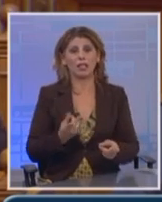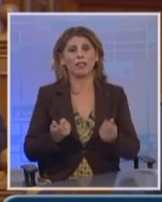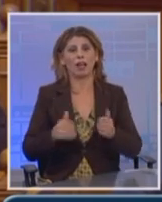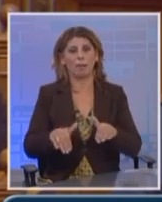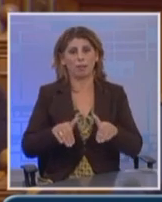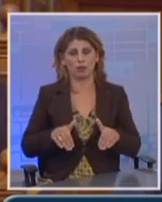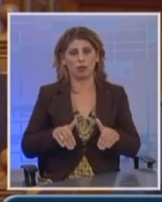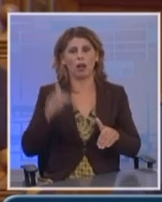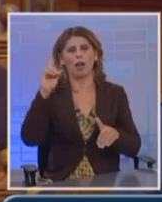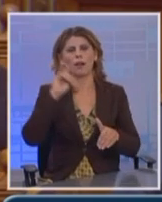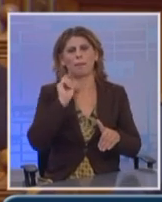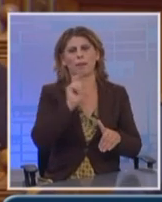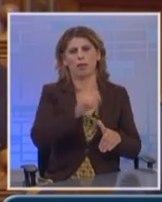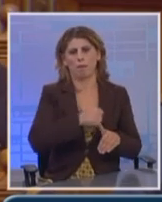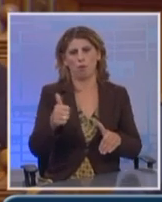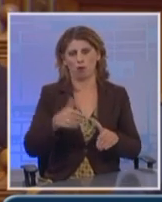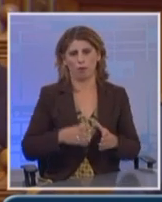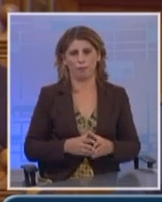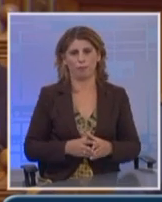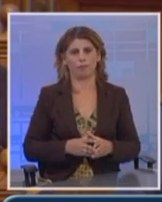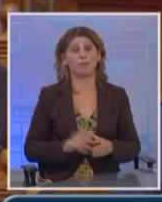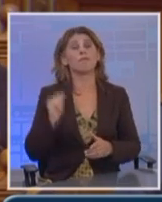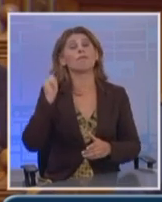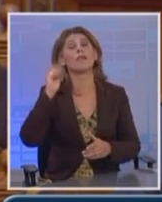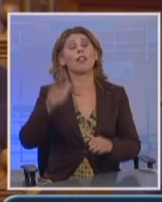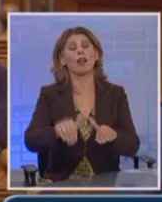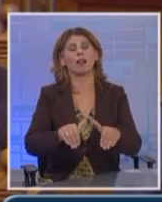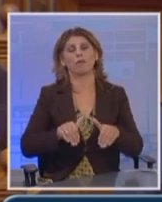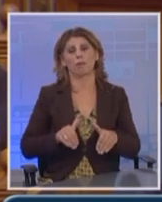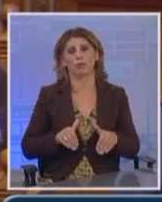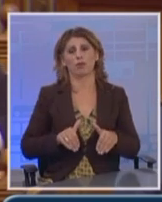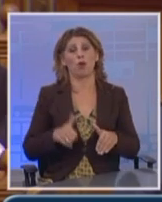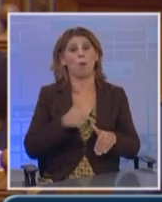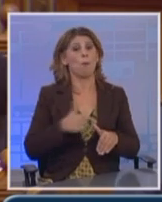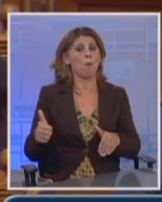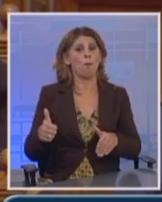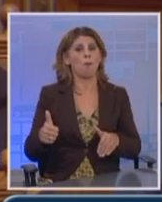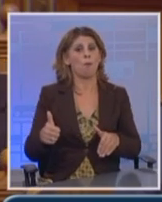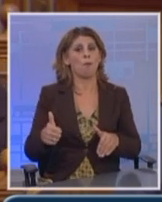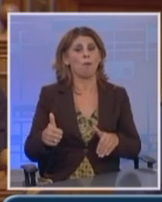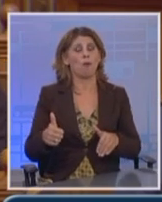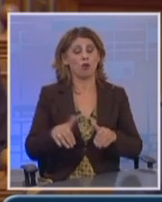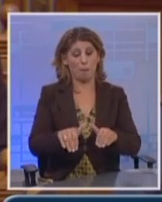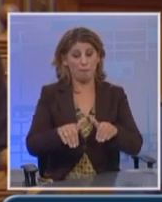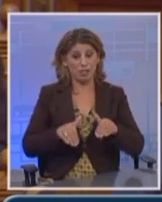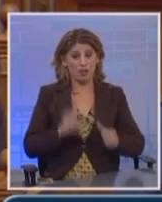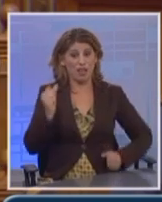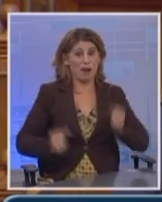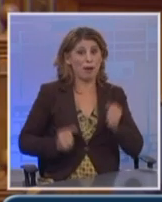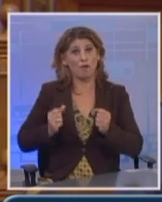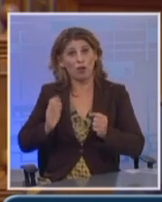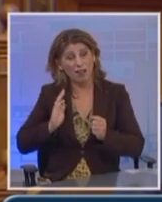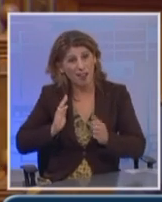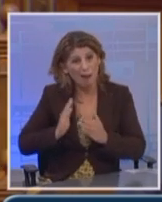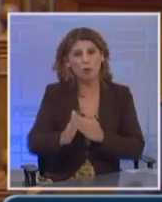πίσω, ένα μήνυμα θέλω να τους δώσω. Δεν πρόκειται να κάνουμε πίσω παρά μονάχα για να πάρουμε φόρα. Θα τελειώσουμε την υπόθεση